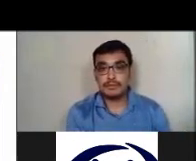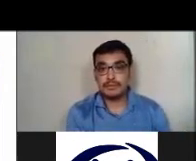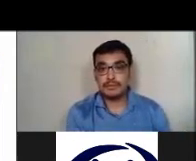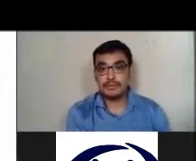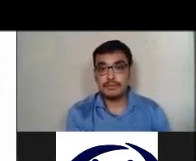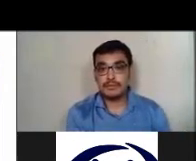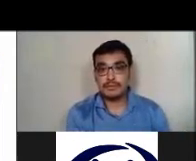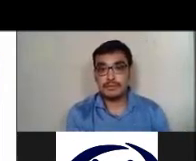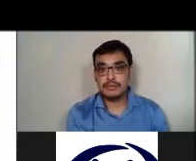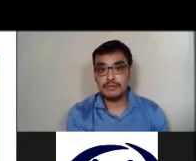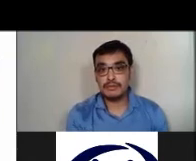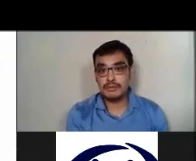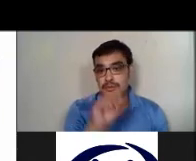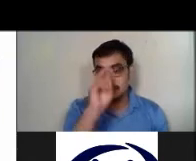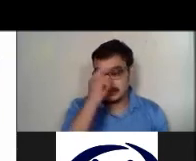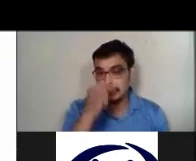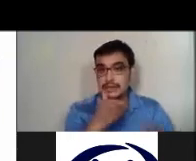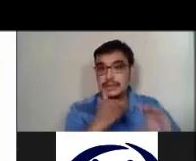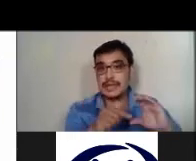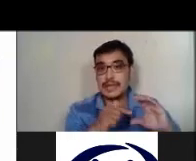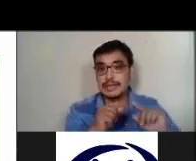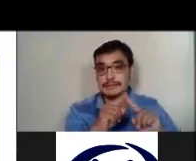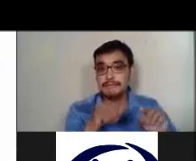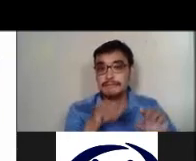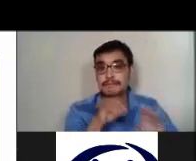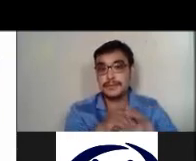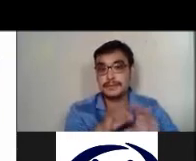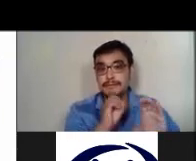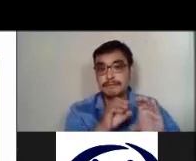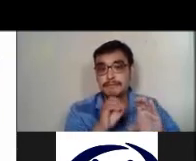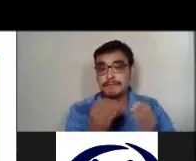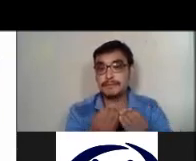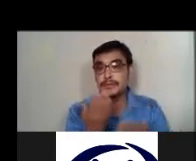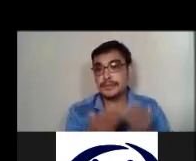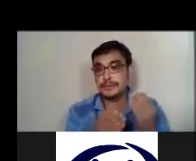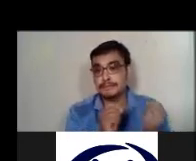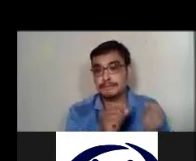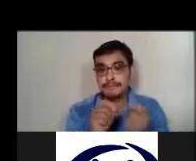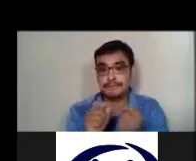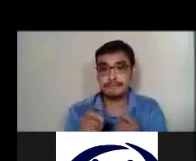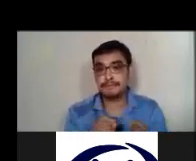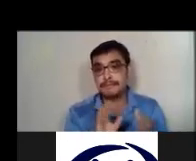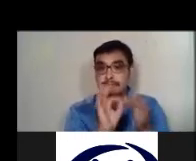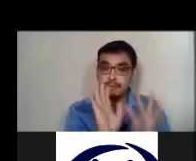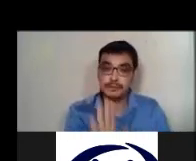प्रश्नहरू चाहिँ च्याट बक्समा पनि राख्न सक्नुहुन्छ, च्याट बक्समा आएको छ भने पनि हामीले हेर्छौँ.